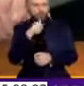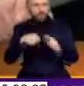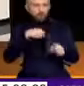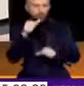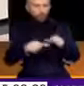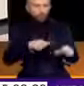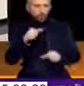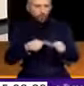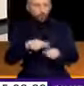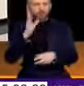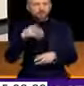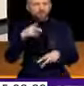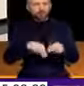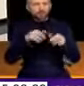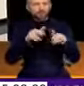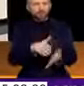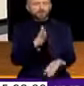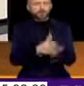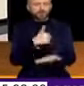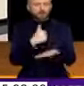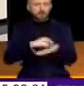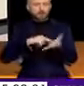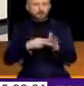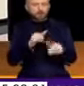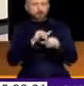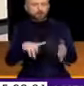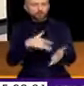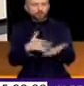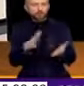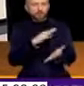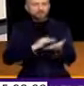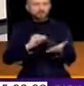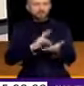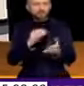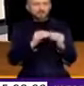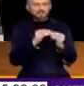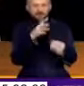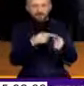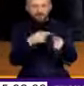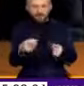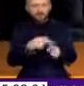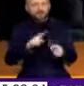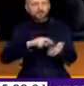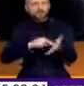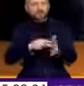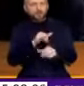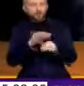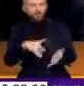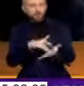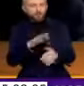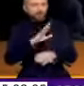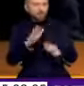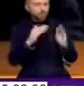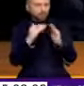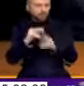наступного року, закінчує дію існуючий генеральний план розвитку міста, який писався на десятиліття. Це стратегія розвитку міста, це не будинки